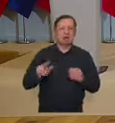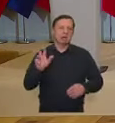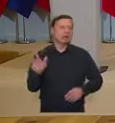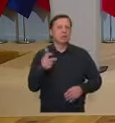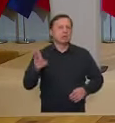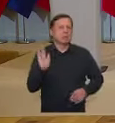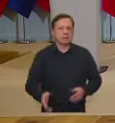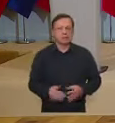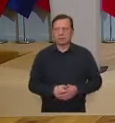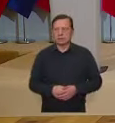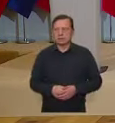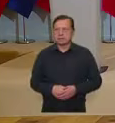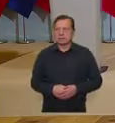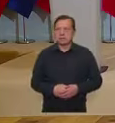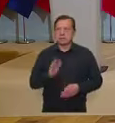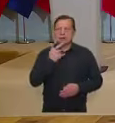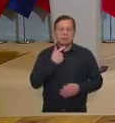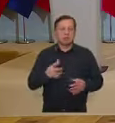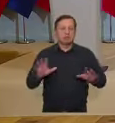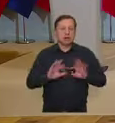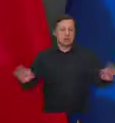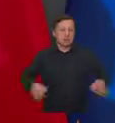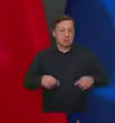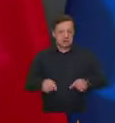my będziemy mieli w najbliższych dniach